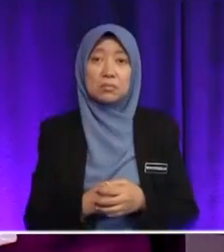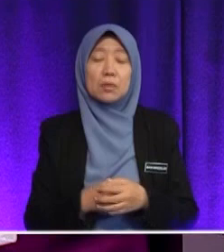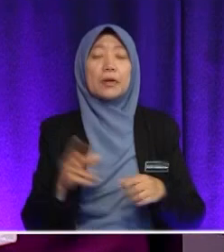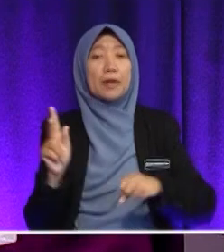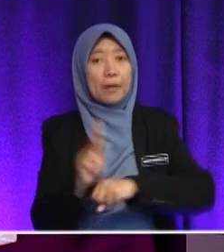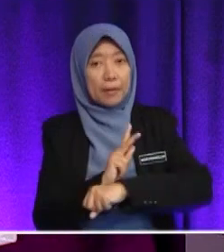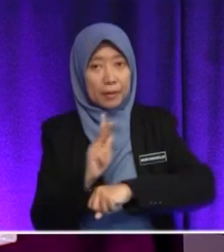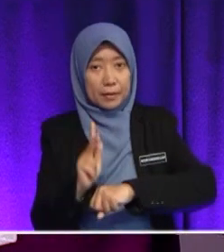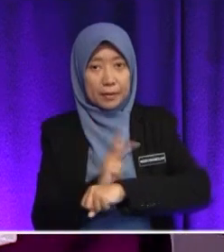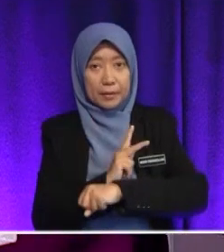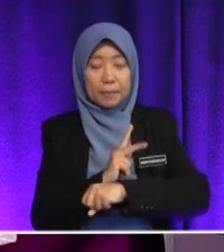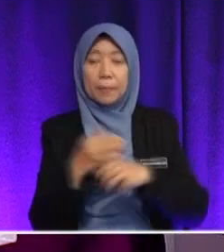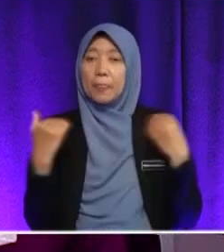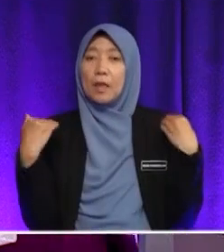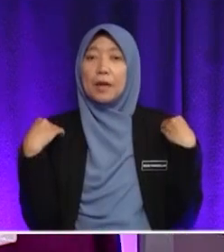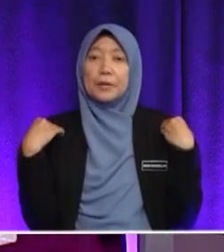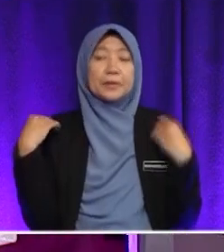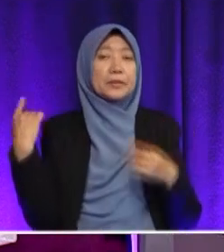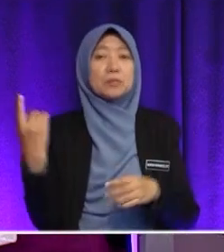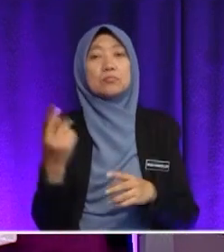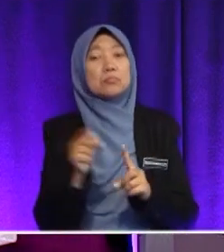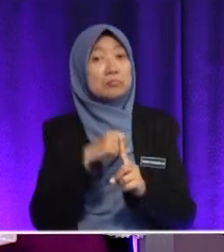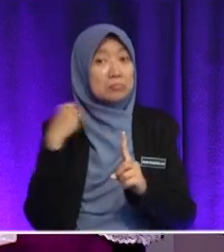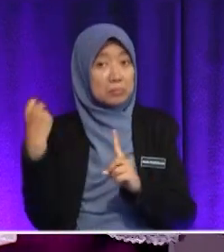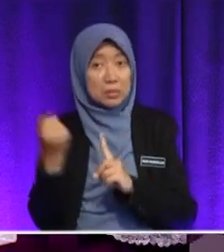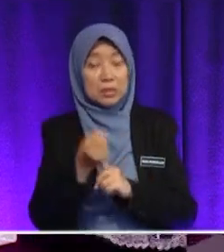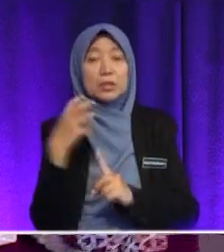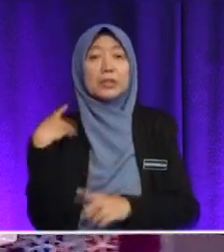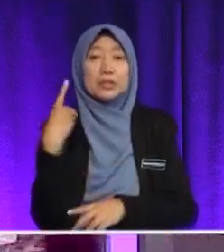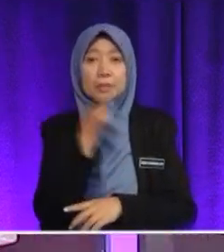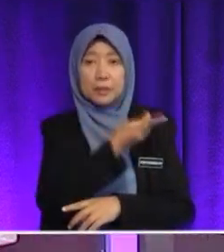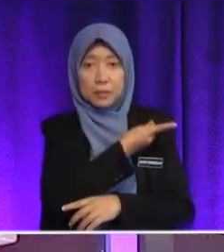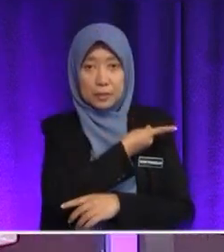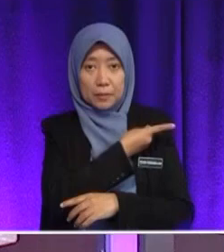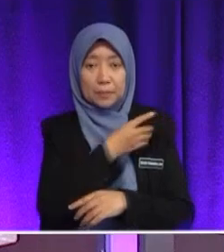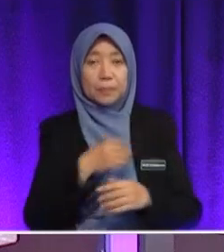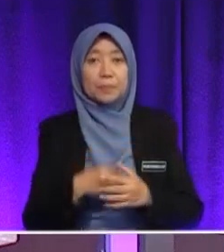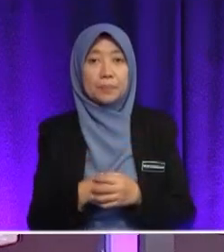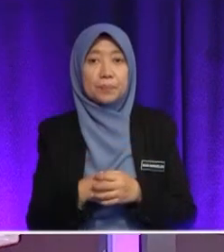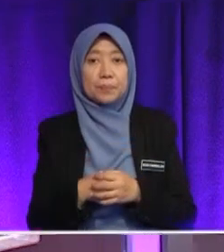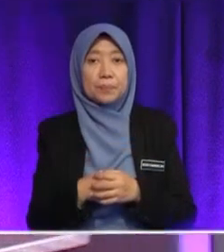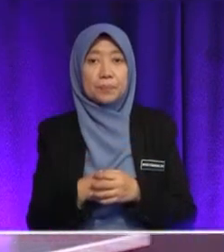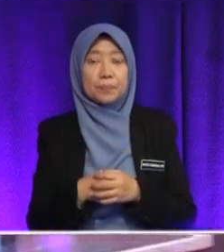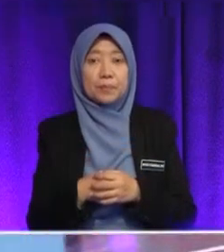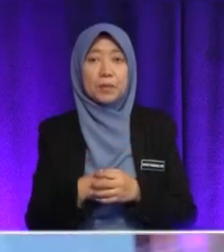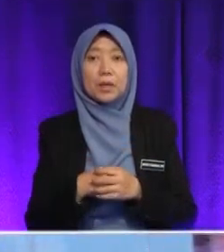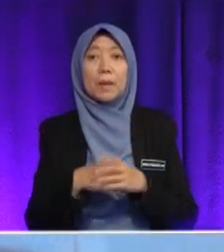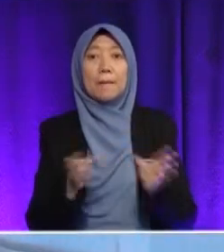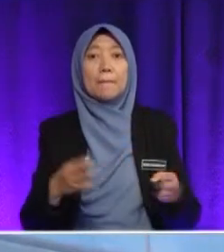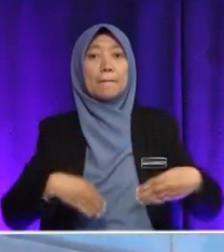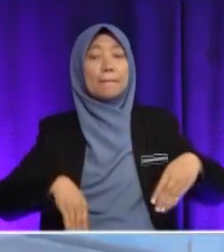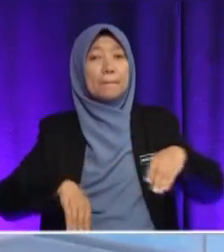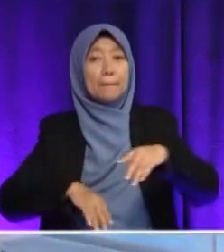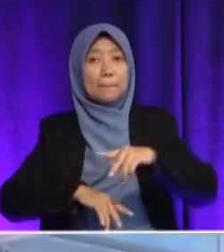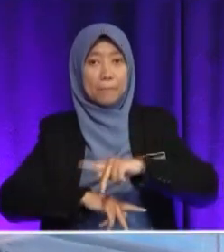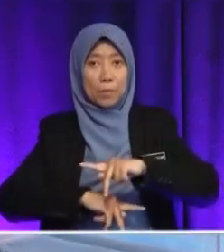karat nih disekitar kita dikeliling kita oh ah event macam toolbox nih ya Ah hari ini